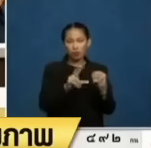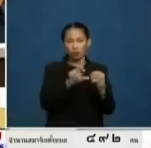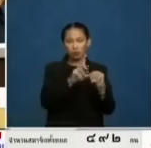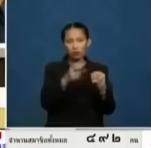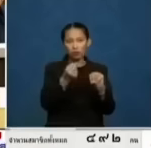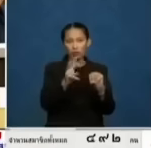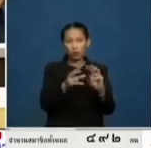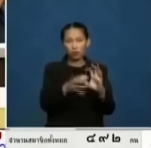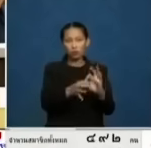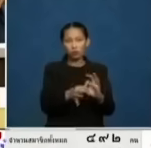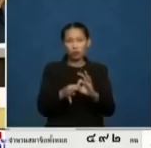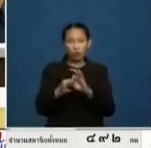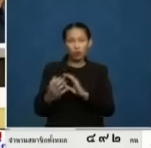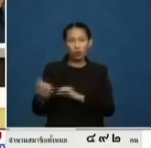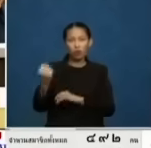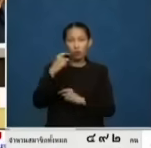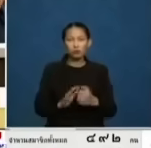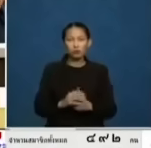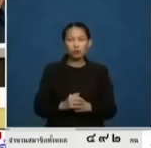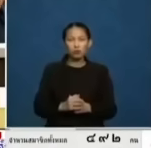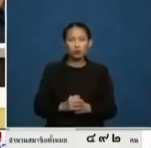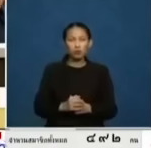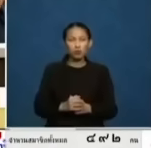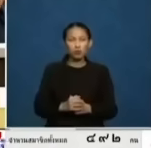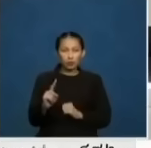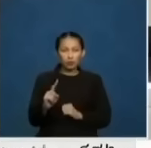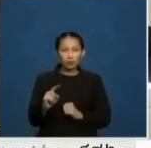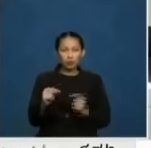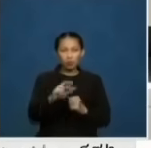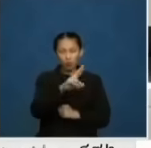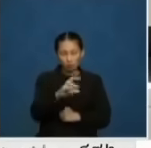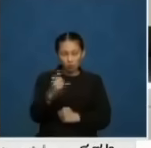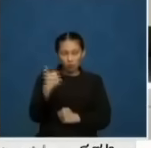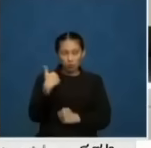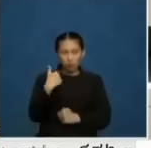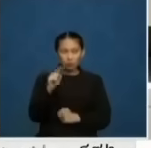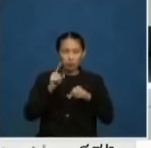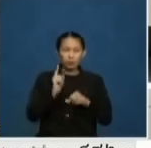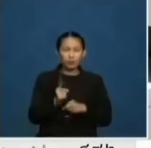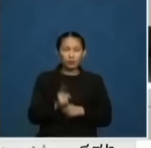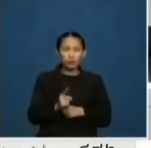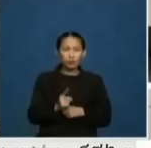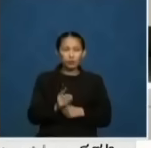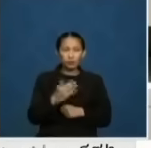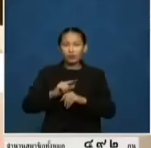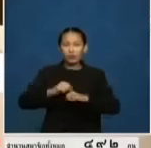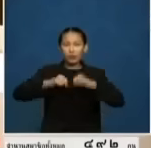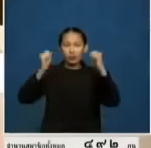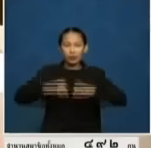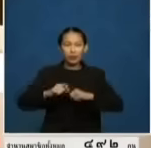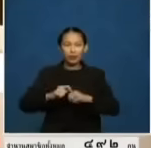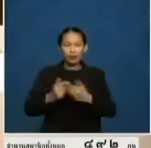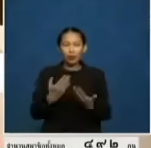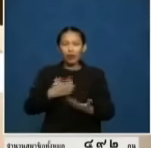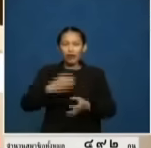รสกรตามแนวทางที่รวม 112อืก็ยันกันอยู่ตรงนี้จนกระทั่งประธานพิเชษฐปิดการประชุมก่อนจะมีการลง